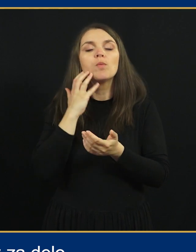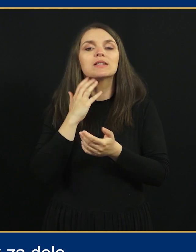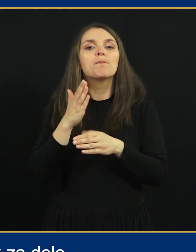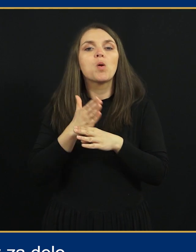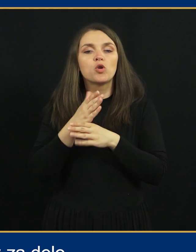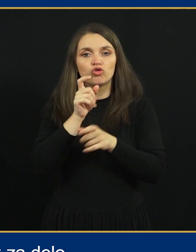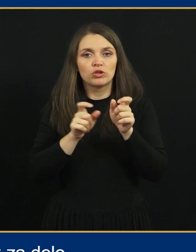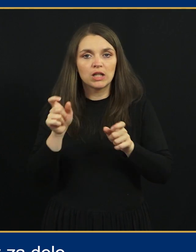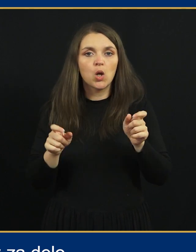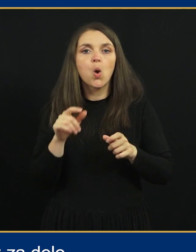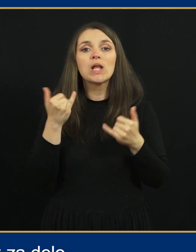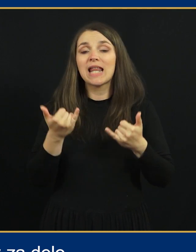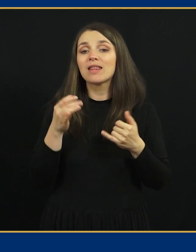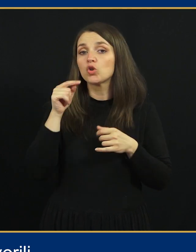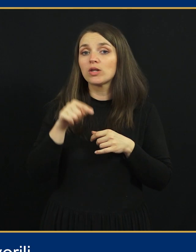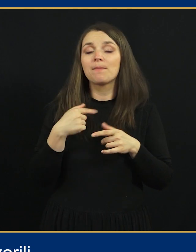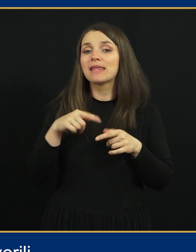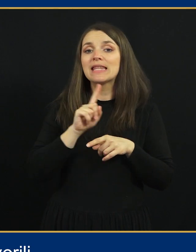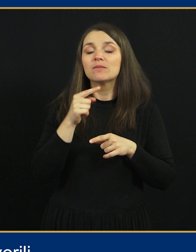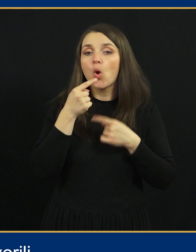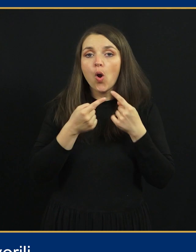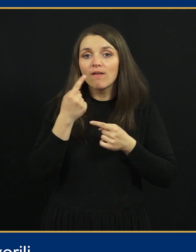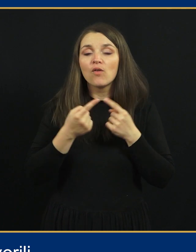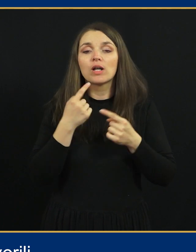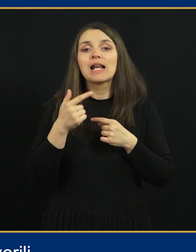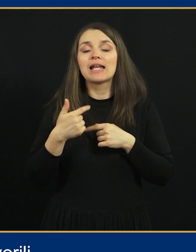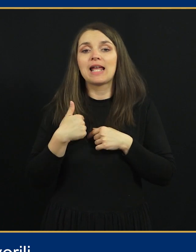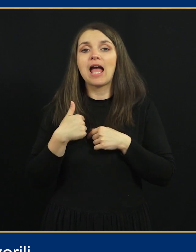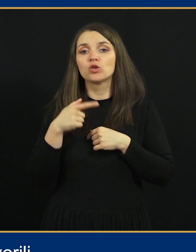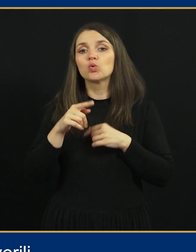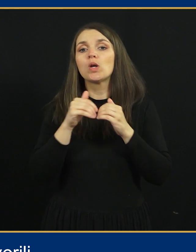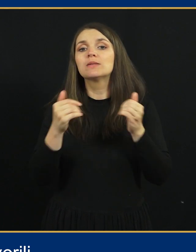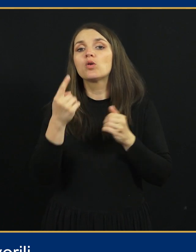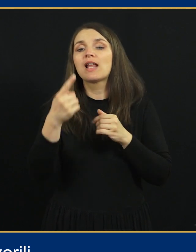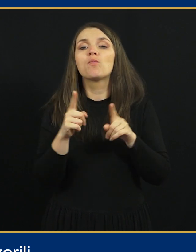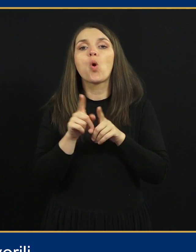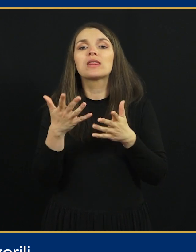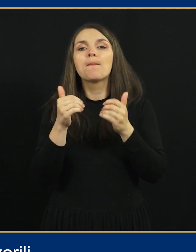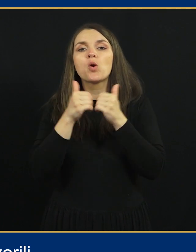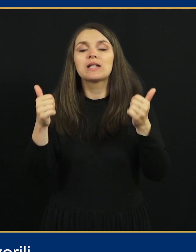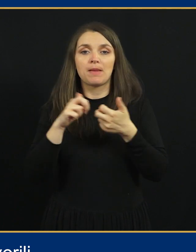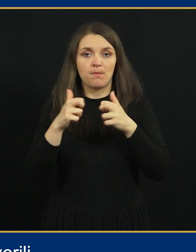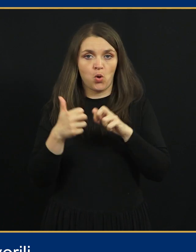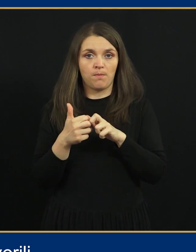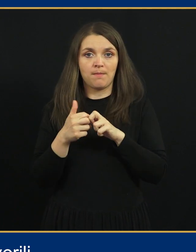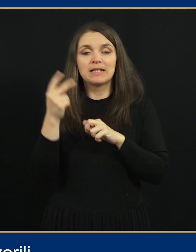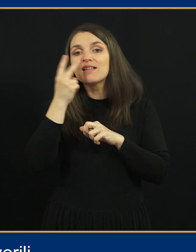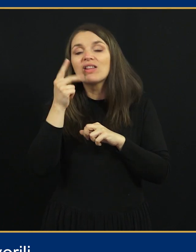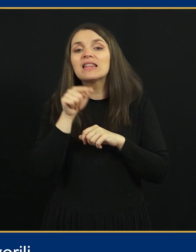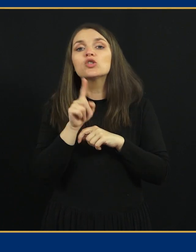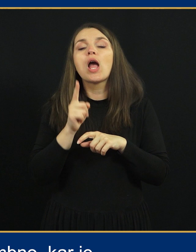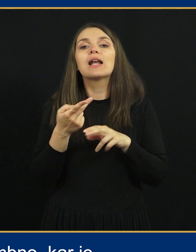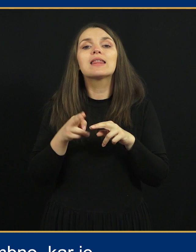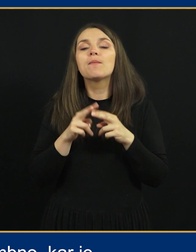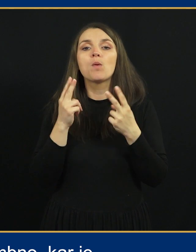delovno mesto romskih pomočnikov. Danes o tem sicer nismo govorili, jaz to izpostavim kot nek poseben problem